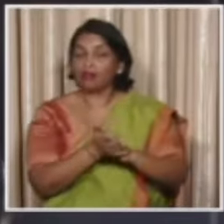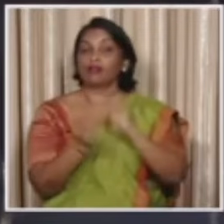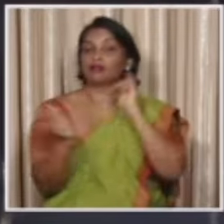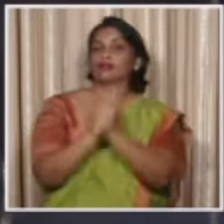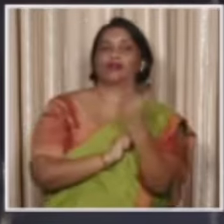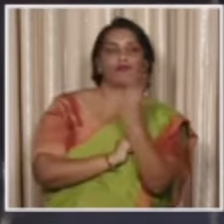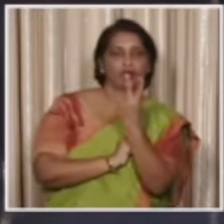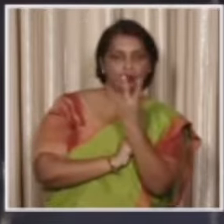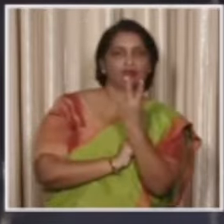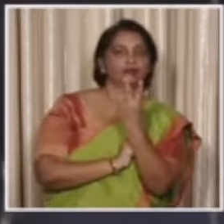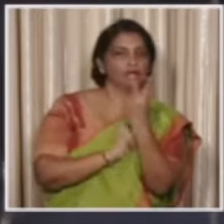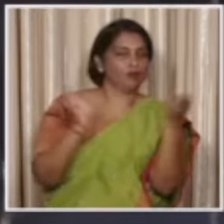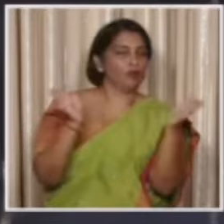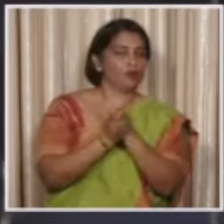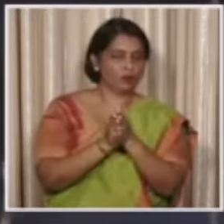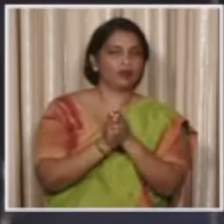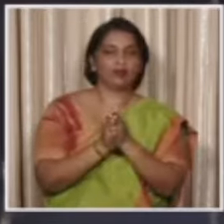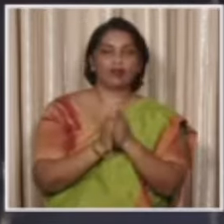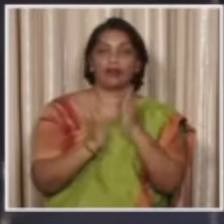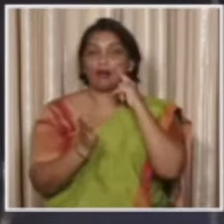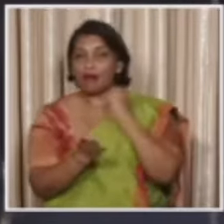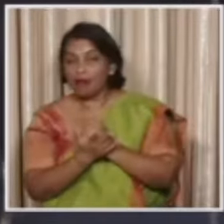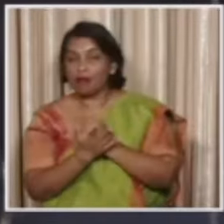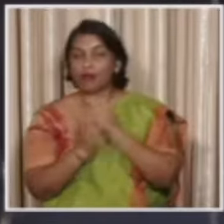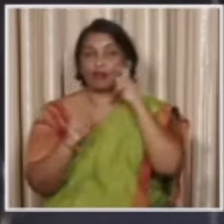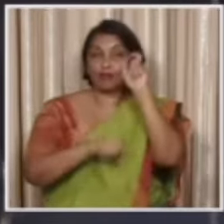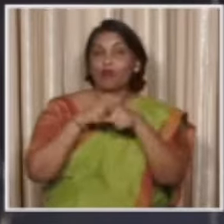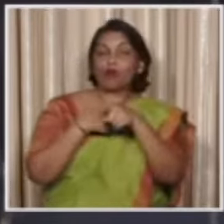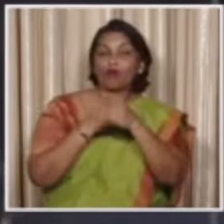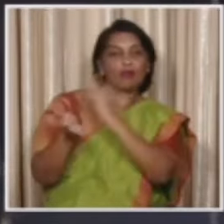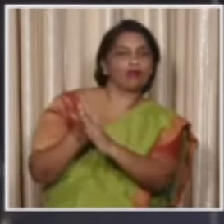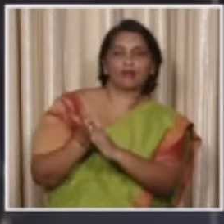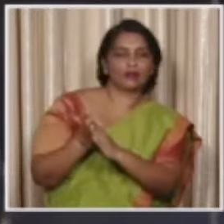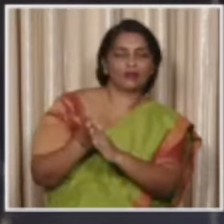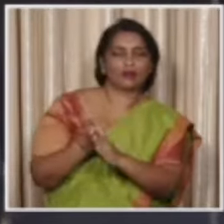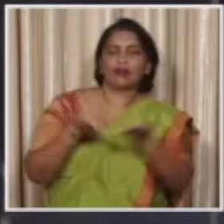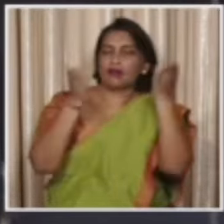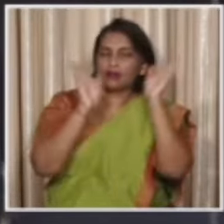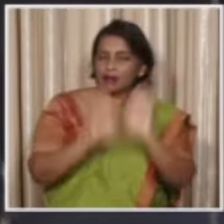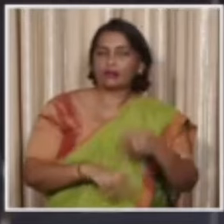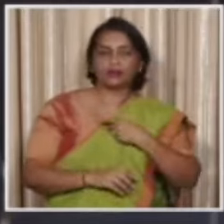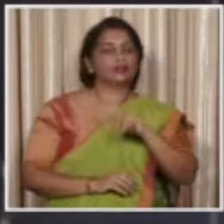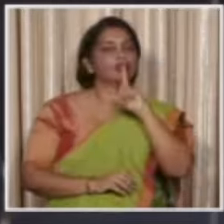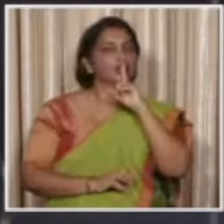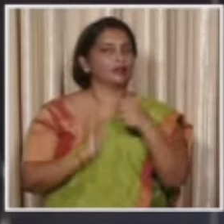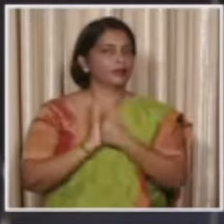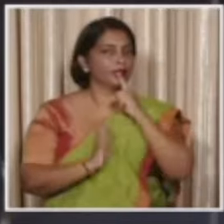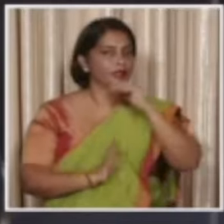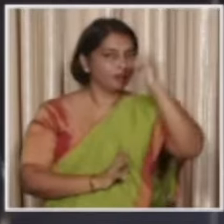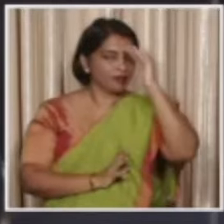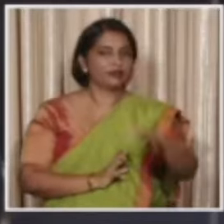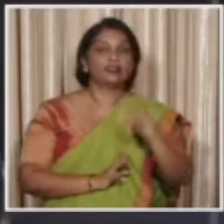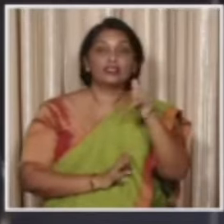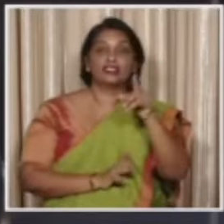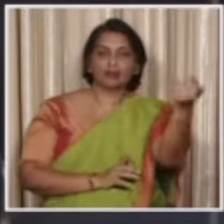ඒ ප්‍රතිසංස්කරණ කරනකොට අමාරුවට පැටලෙන ජනතාව කොහොමද බේරගන්නේ? අවසාන වසේ මංකයන්න අරු කතානාගතුමන